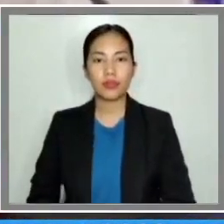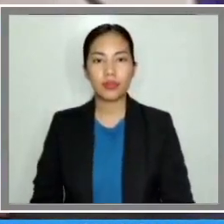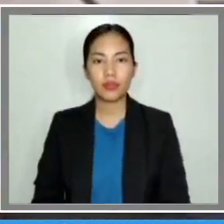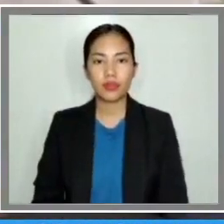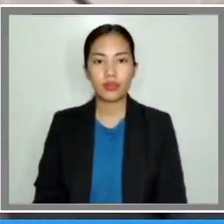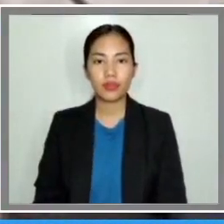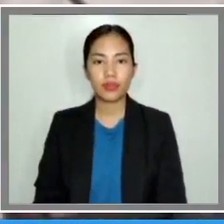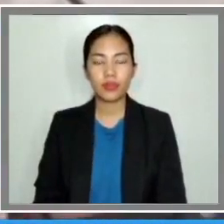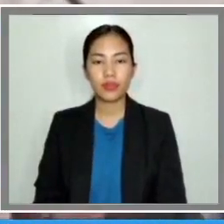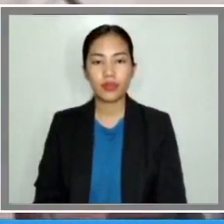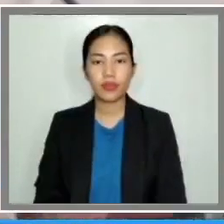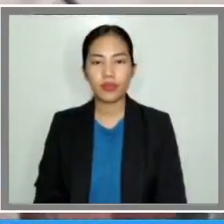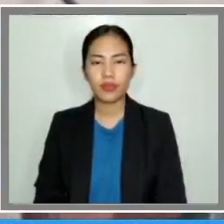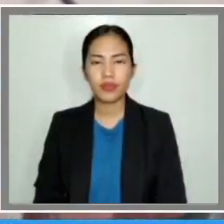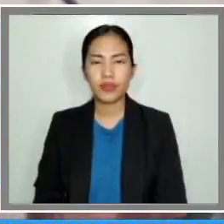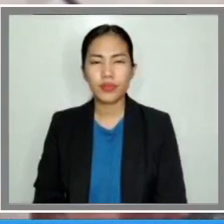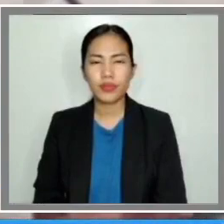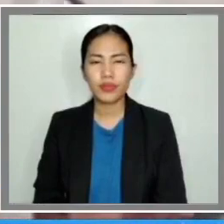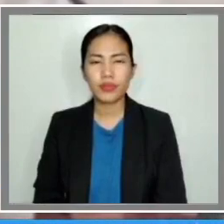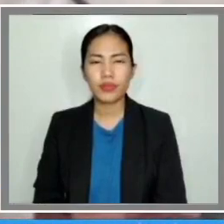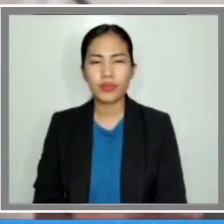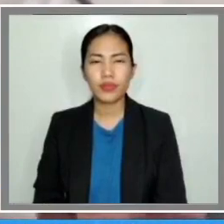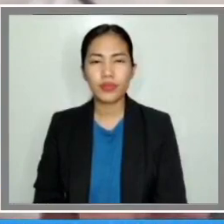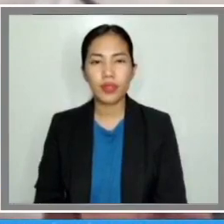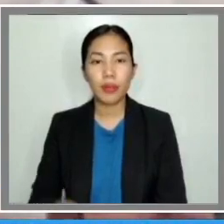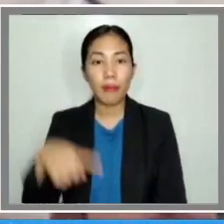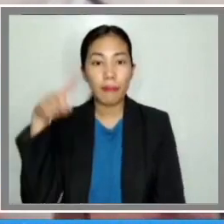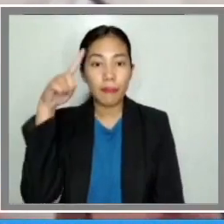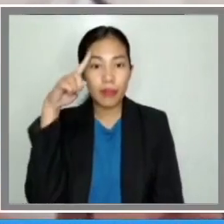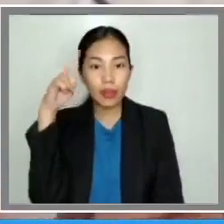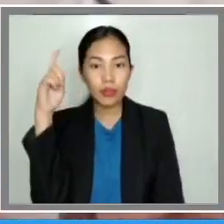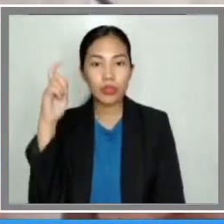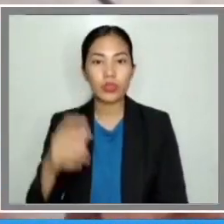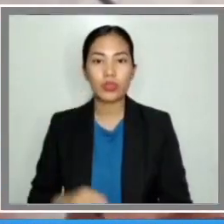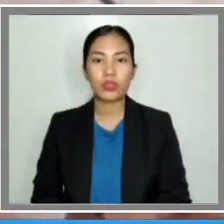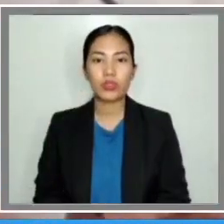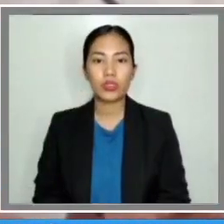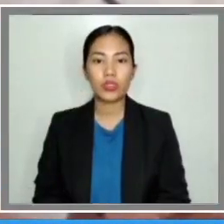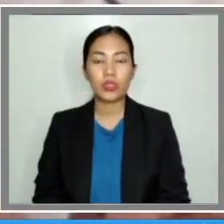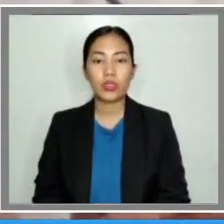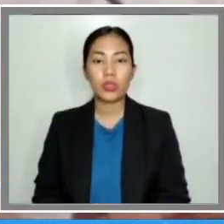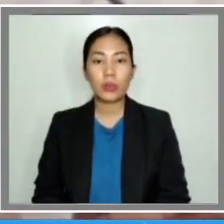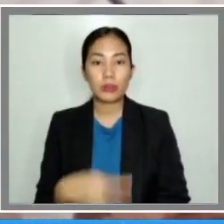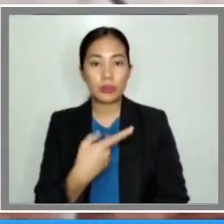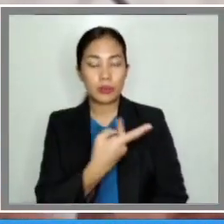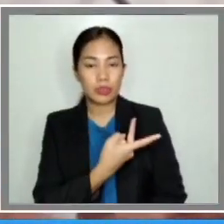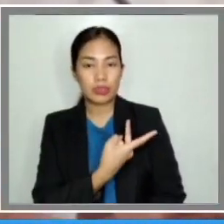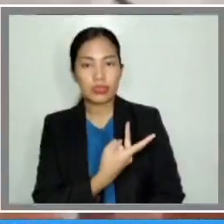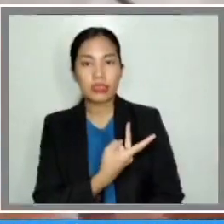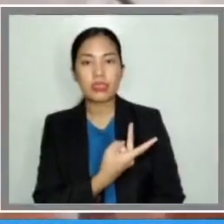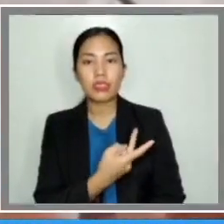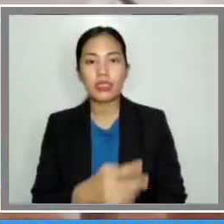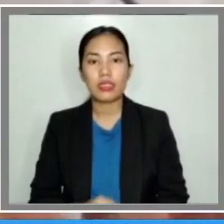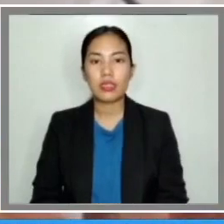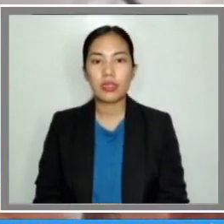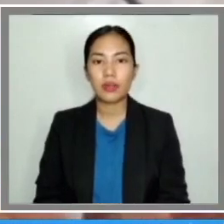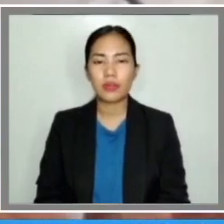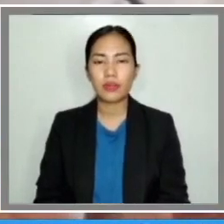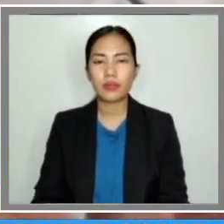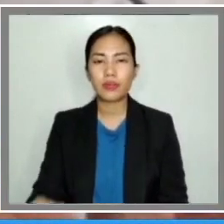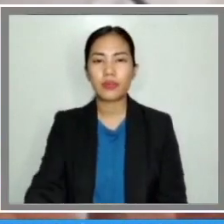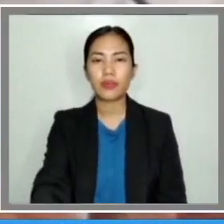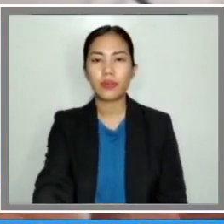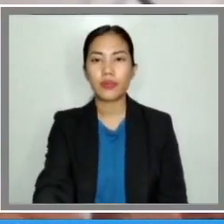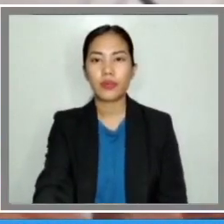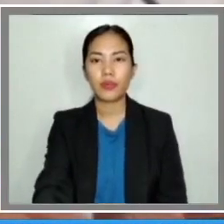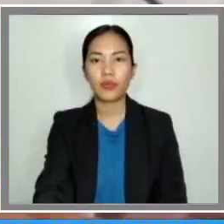Na rin po, namin ni Secretary Jimmy Bautista ay dahil po dito, pinili mo na lang bigyan si Secretary Jimmy Bautista ng